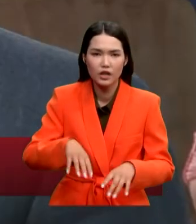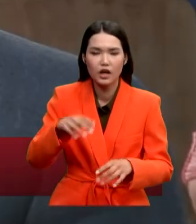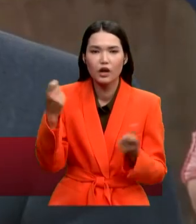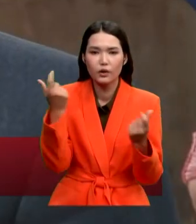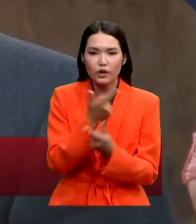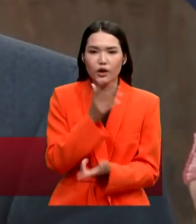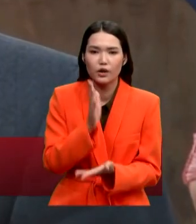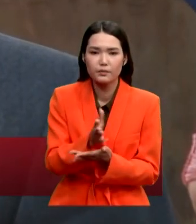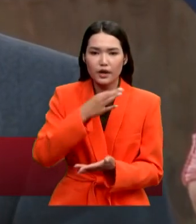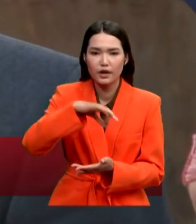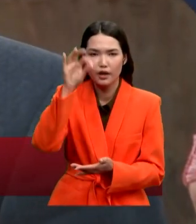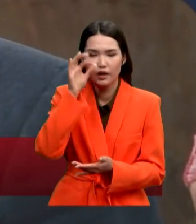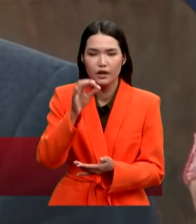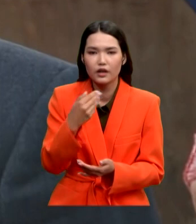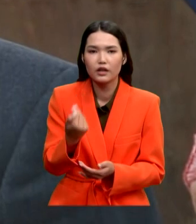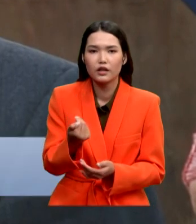недвижимости.